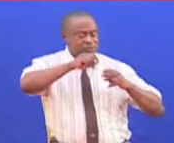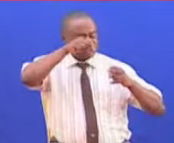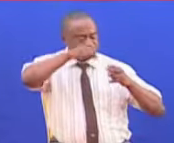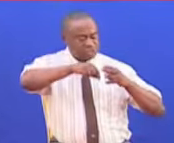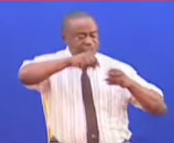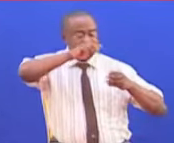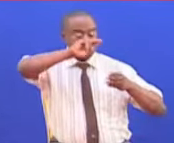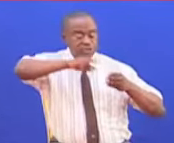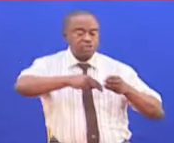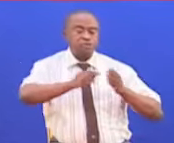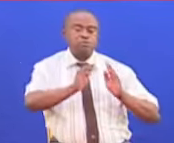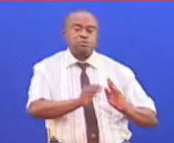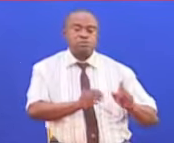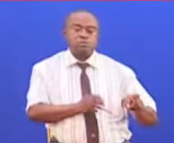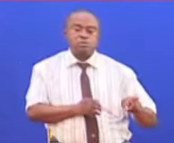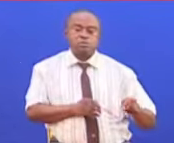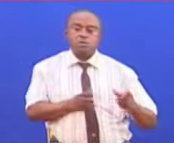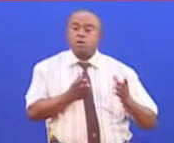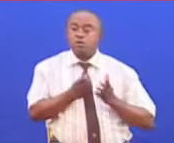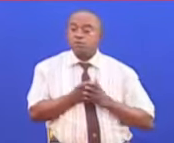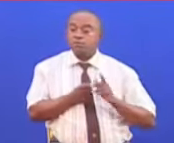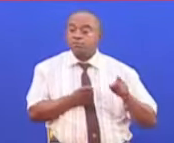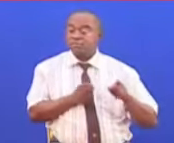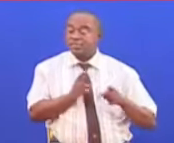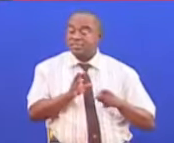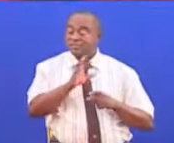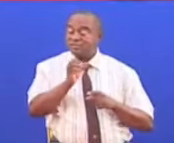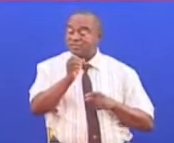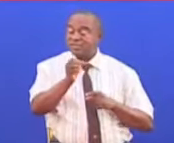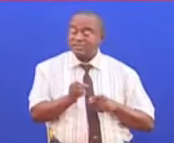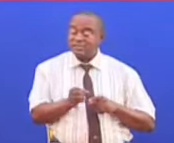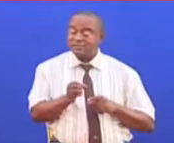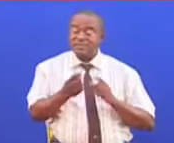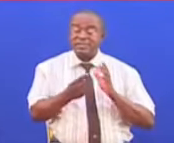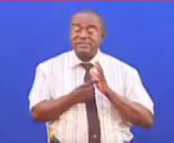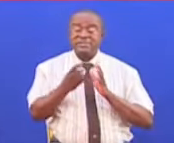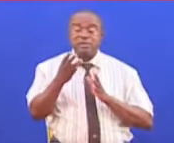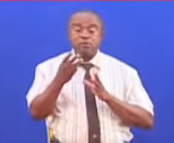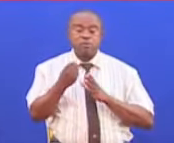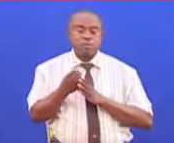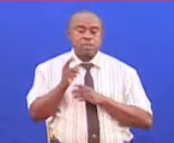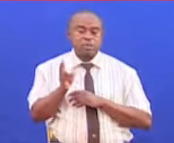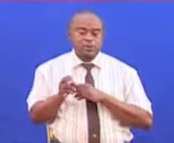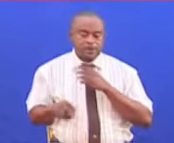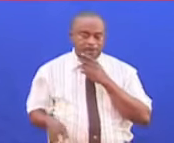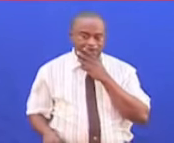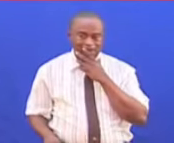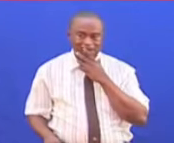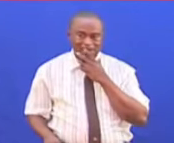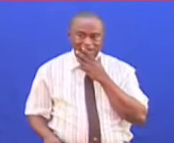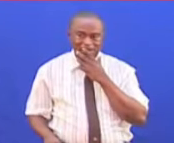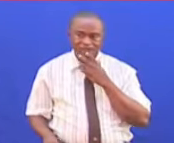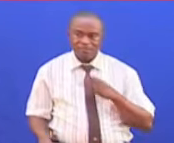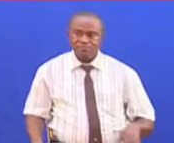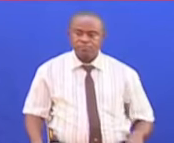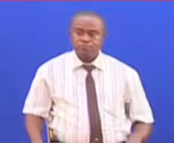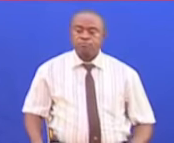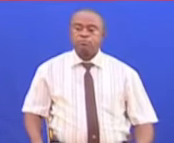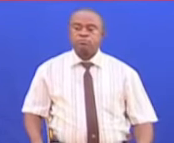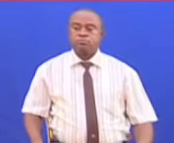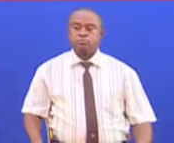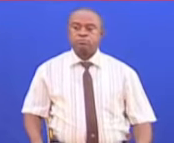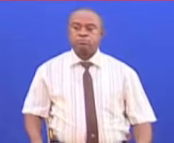hazina kwa sababu kwa hu jum hisa zote ni 63 pamoja na za halm masau Kama imeb